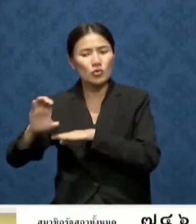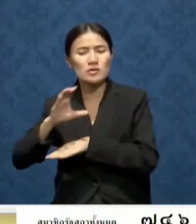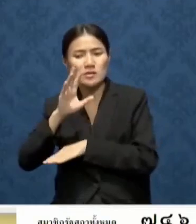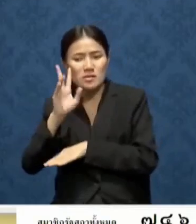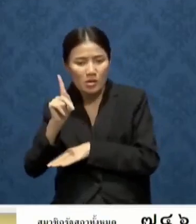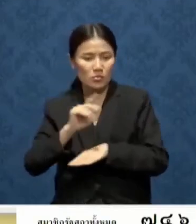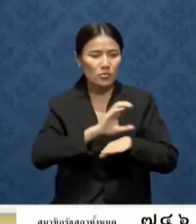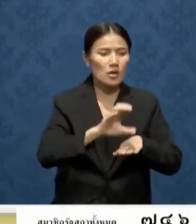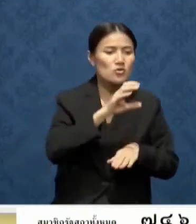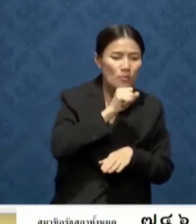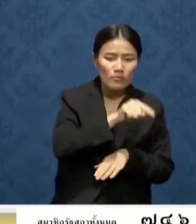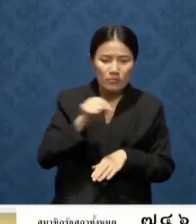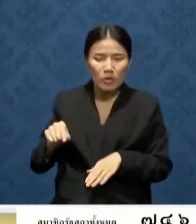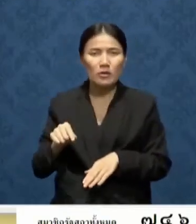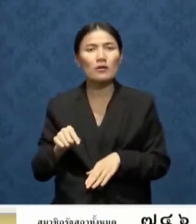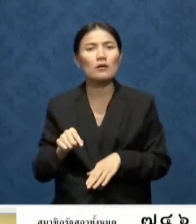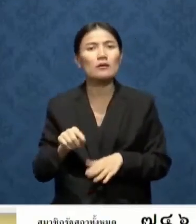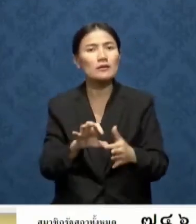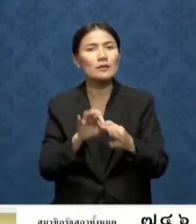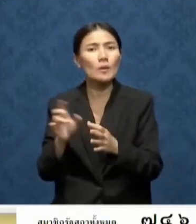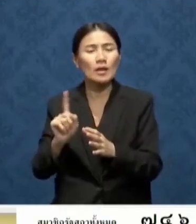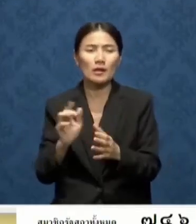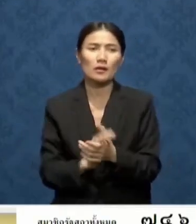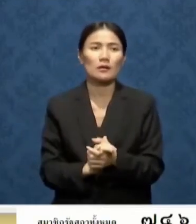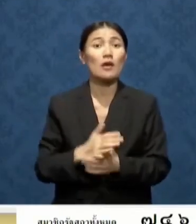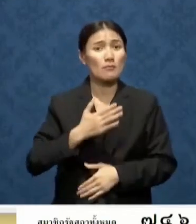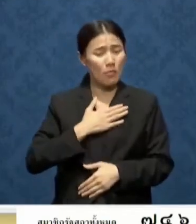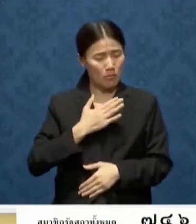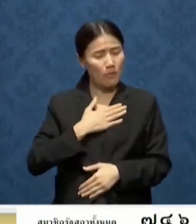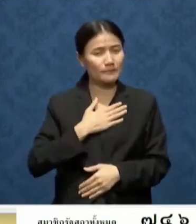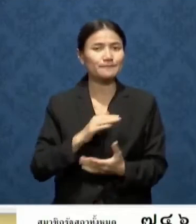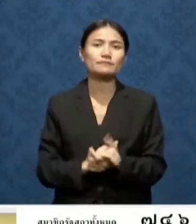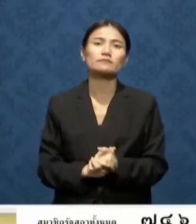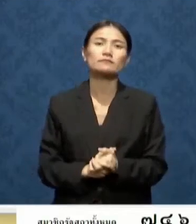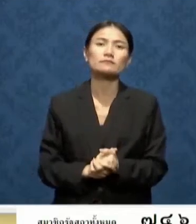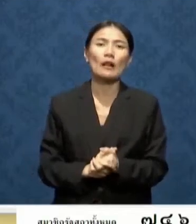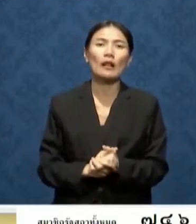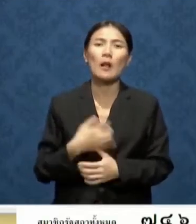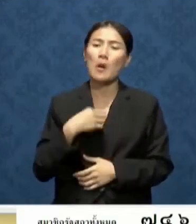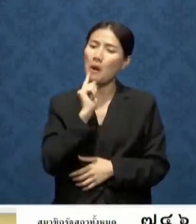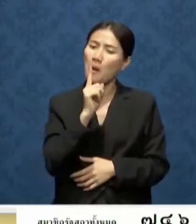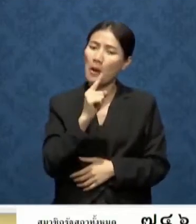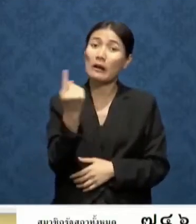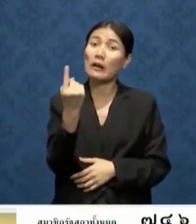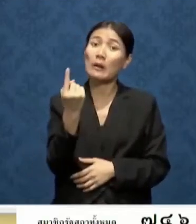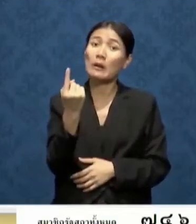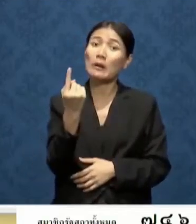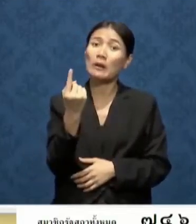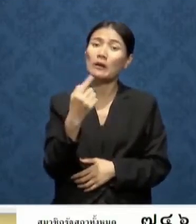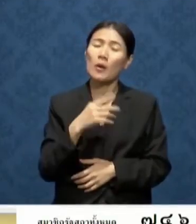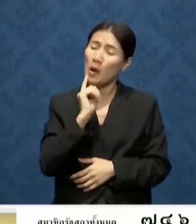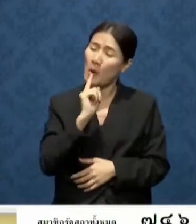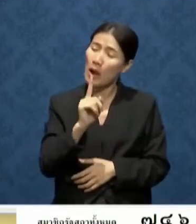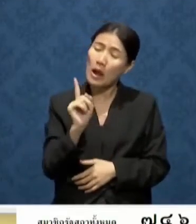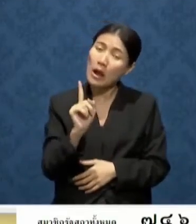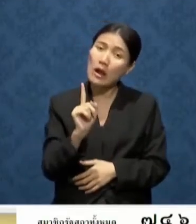ท่ประทานครัจากที่ผมได้อภิปรายมาท่านกคงสงสยวาแลวผมจะมาเทศหนาอย่างเดียวเหอไม่นะครับ